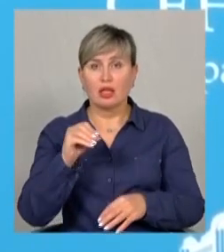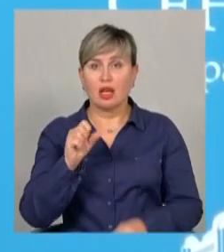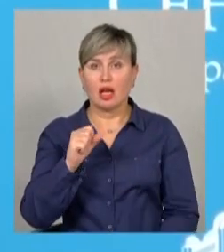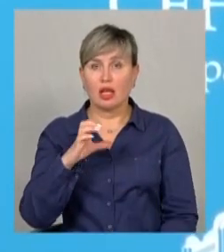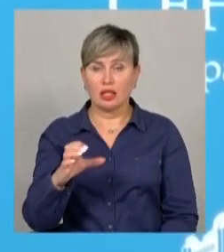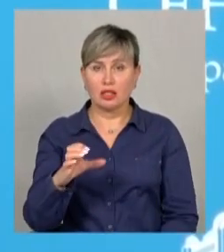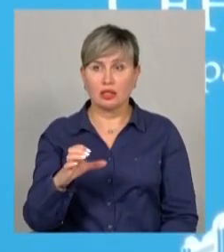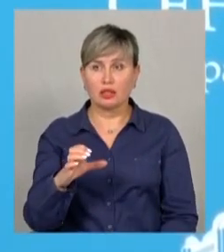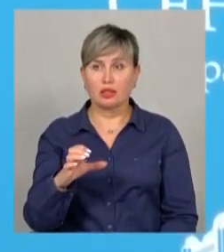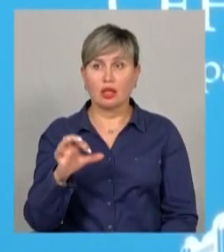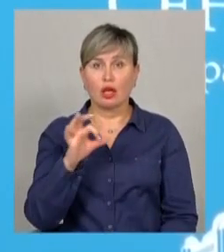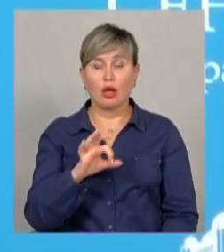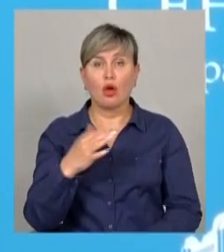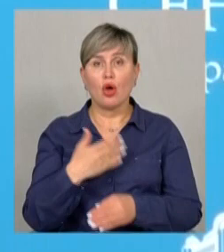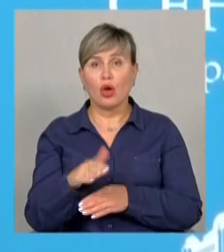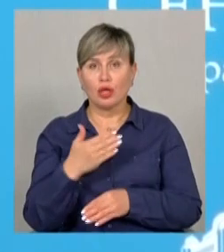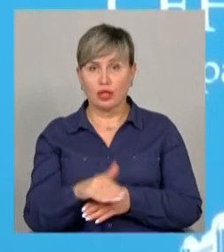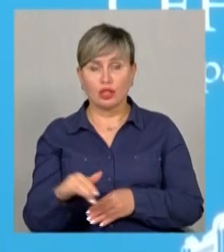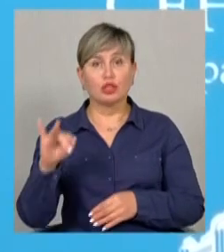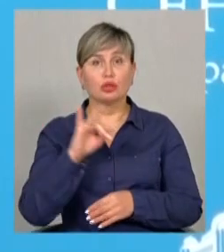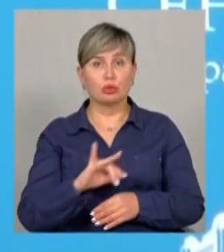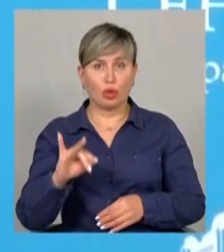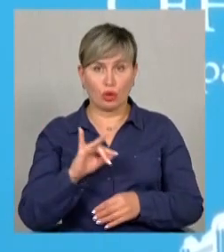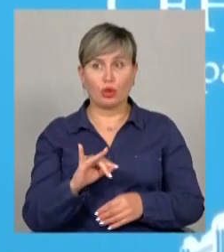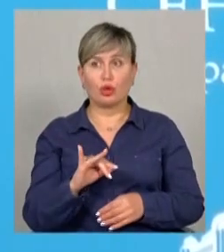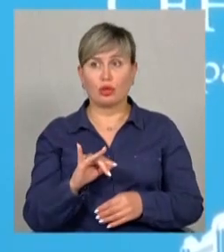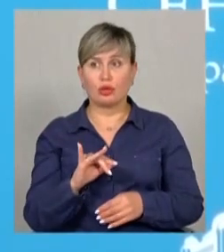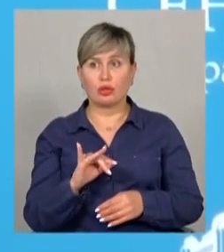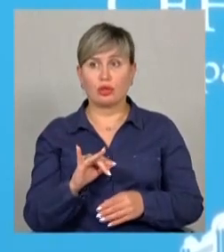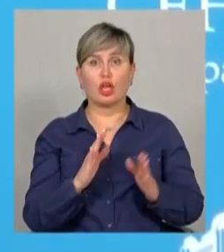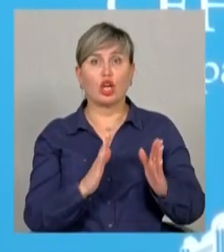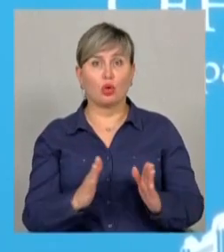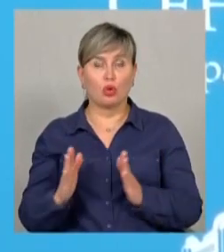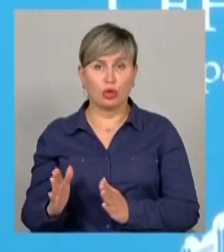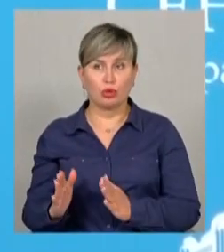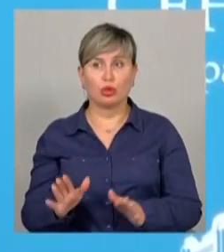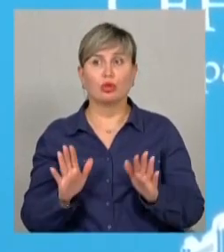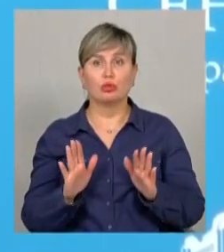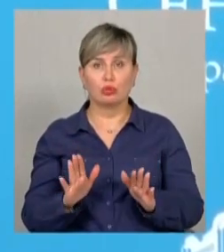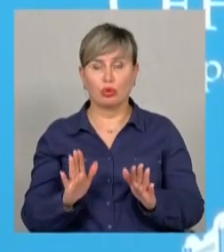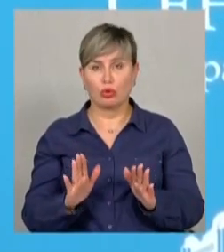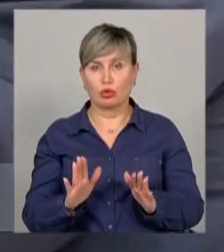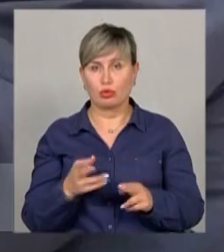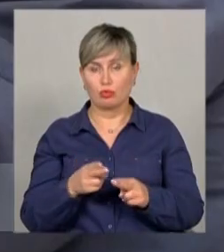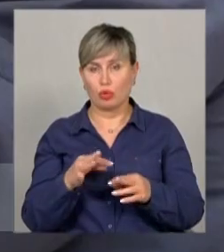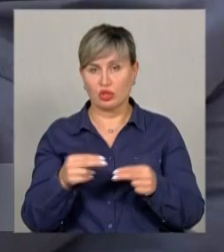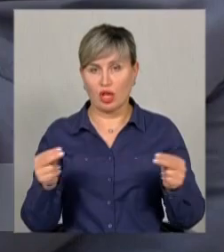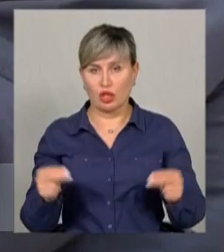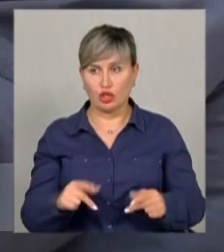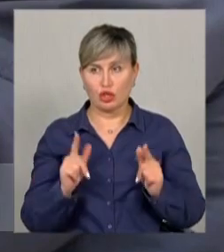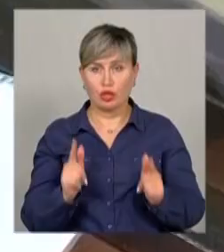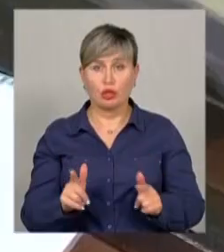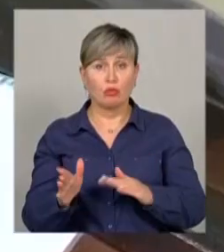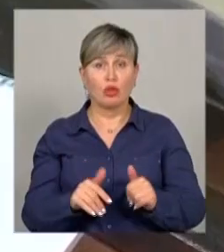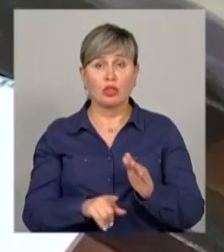союза о кредитной истории регулируется только вот данным соглашением. После того, как